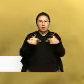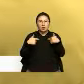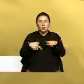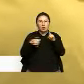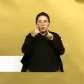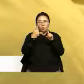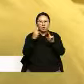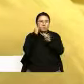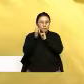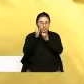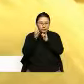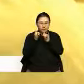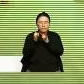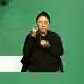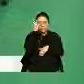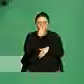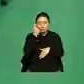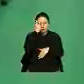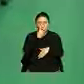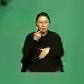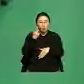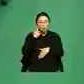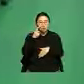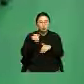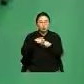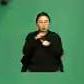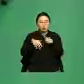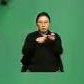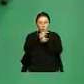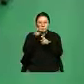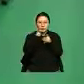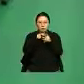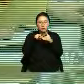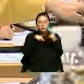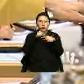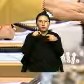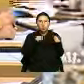한번 이상 통화해 상태를 확인하고 상황에 따라 모니터링